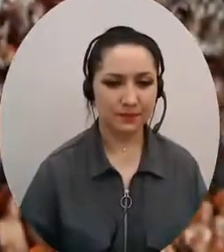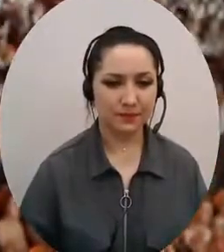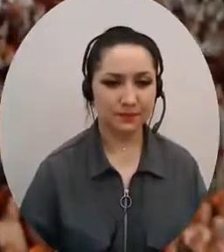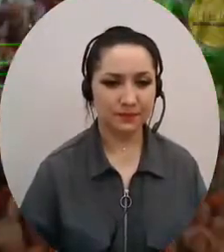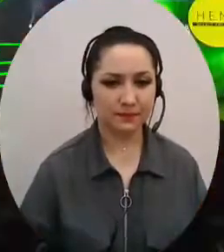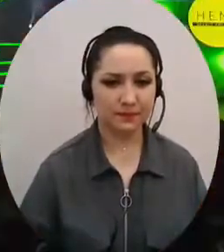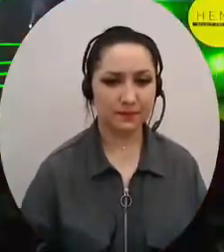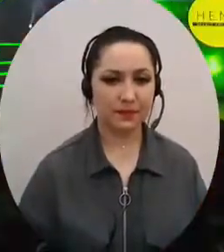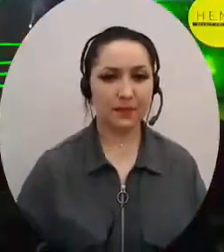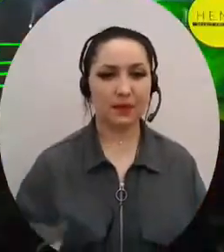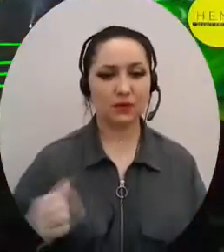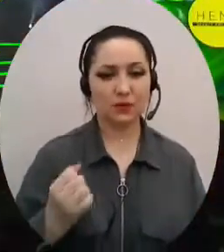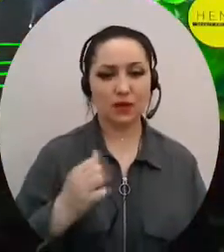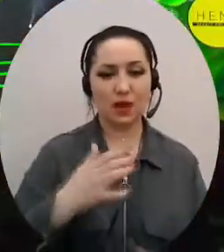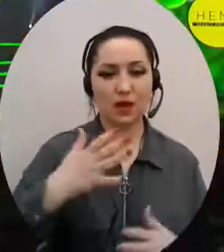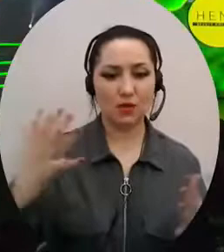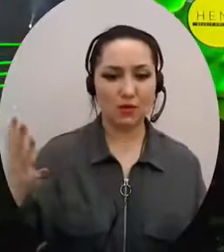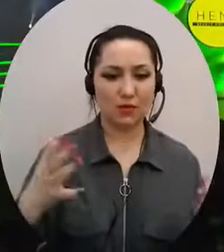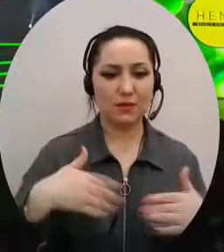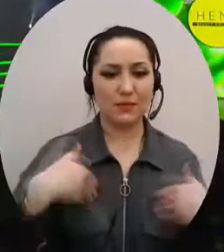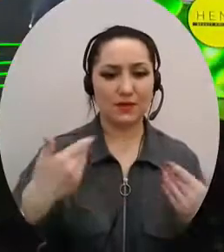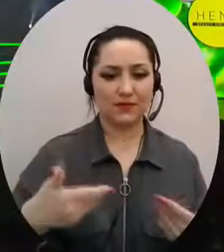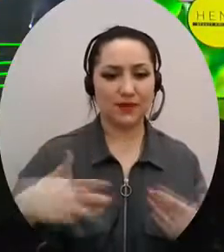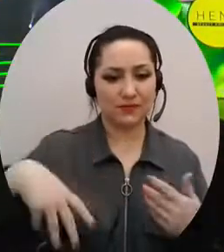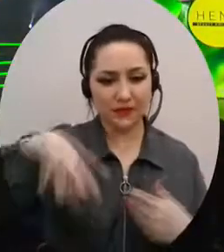Друзья, огромный привет всем!